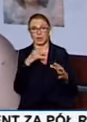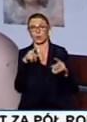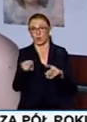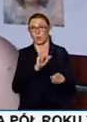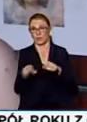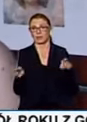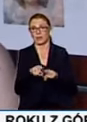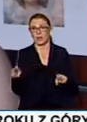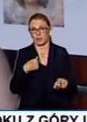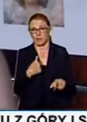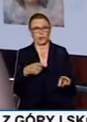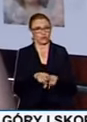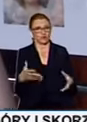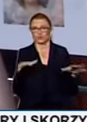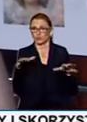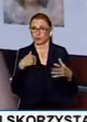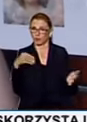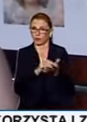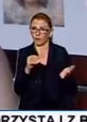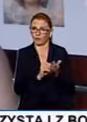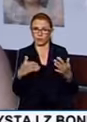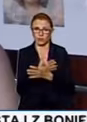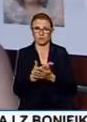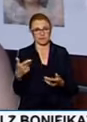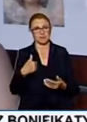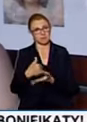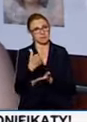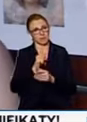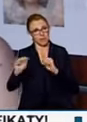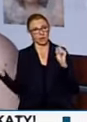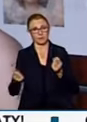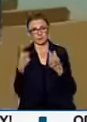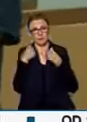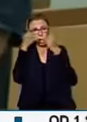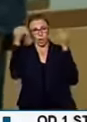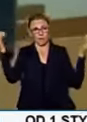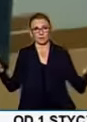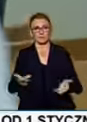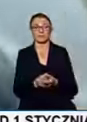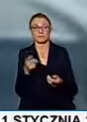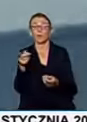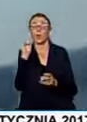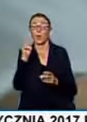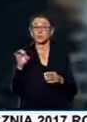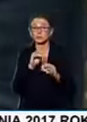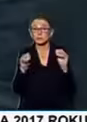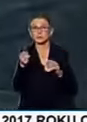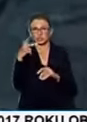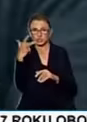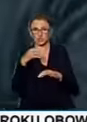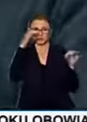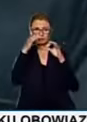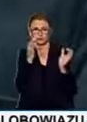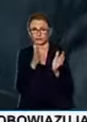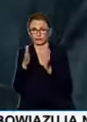dla mnie bardzo, bardzo dużym doświadczeniem i bardzo mi to pomaga w rozwoju. W ramach kursu odbędą się 3 koncerty.